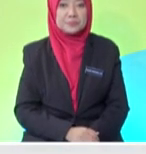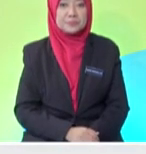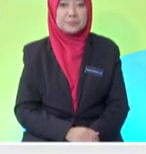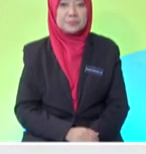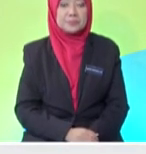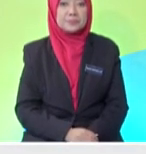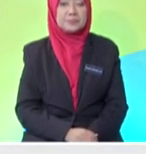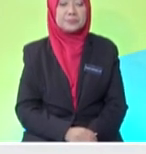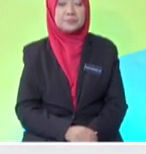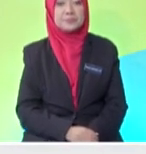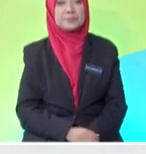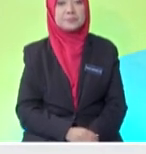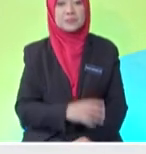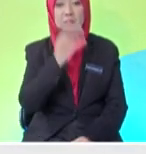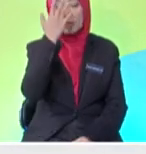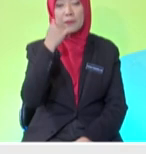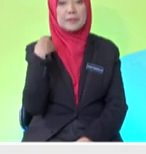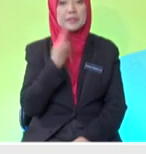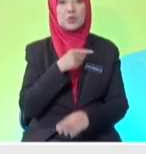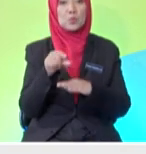Kenapa kita APK